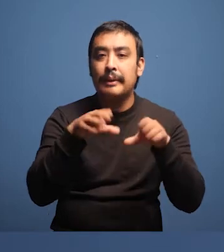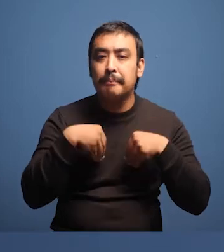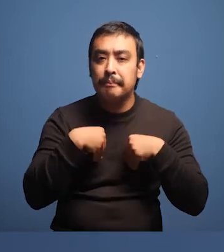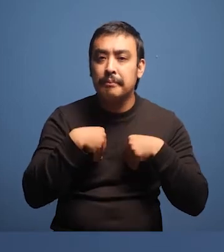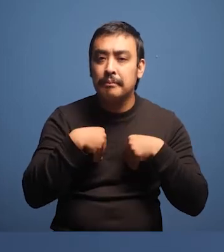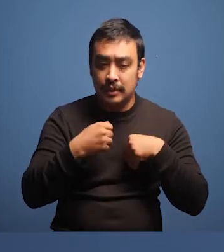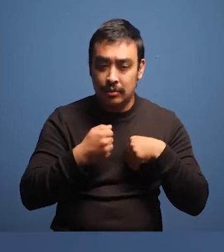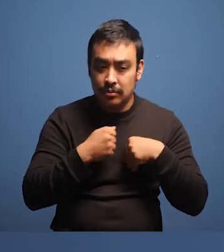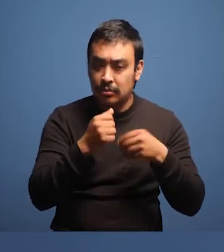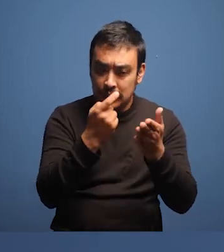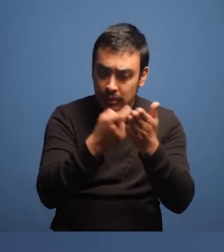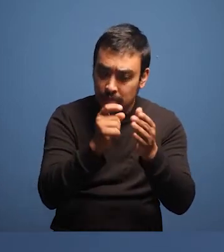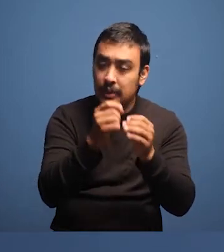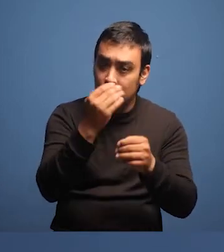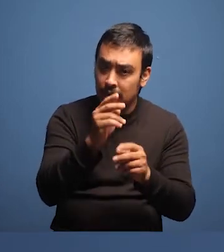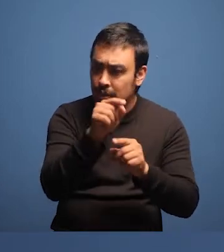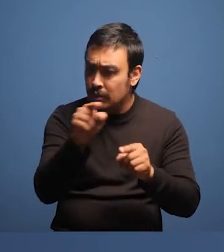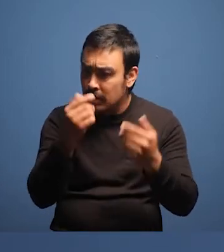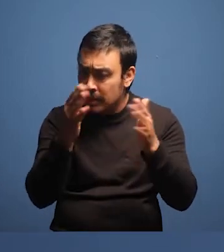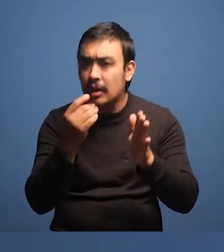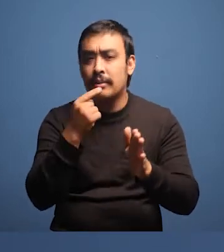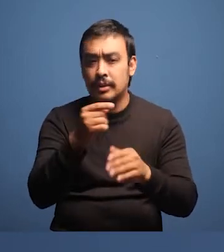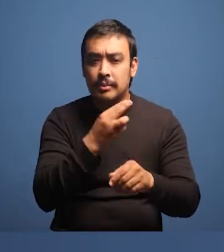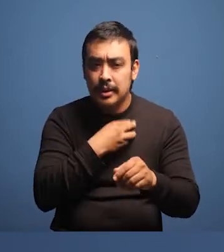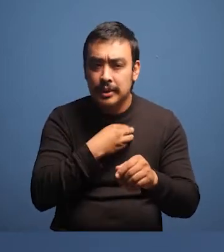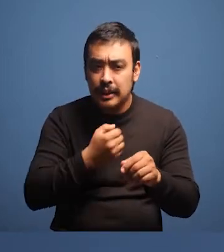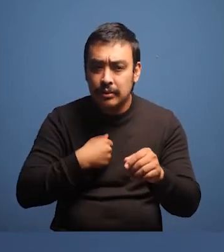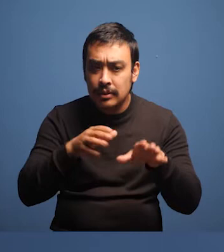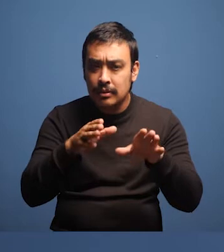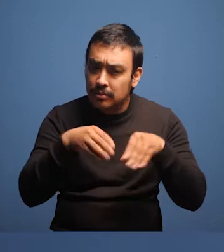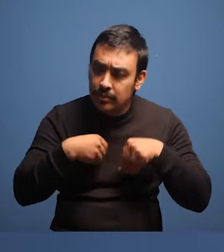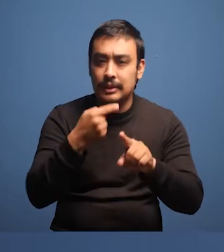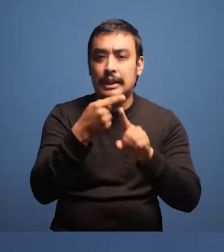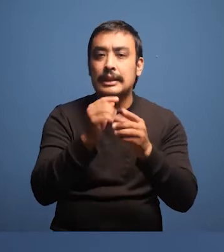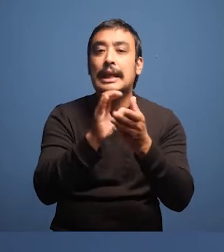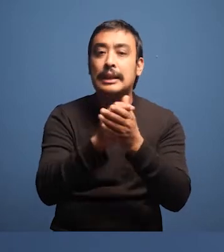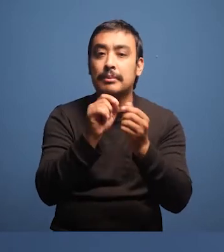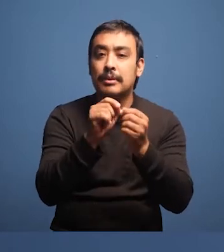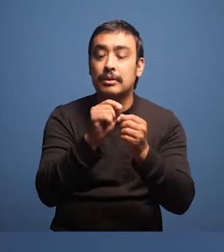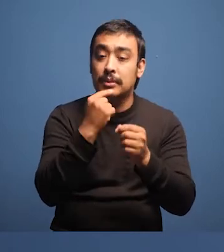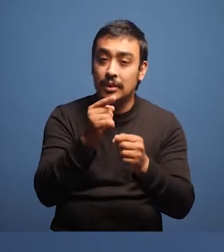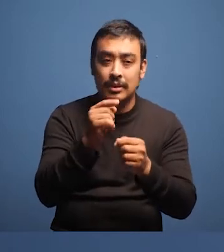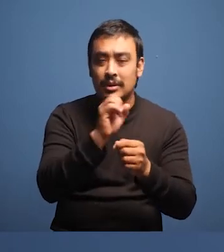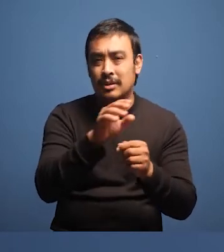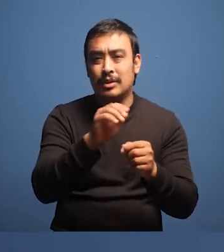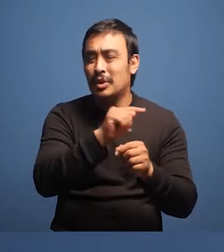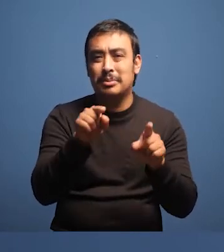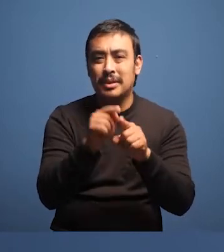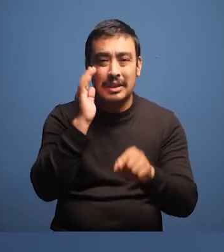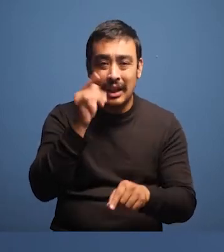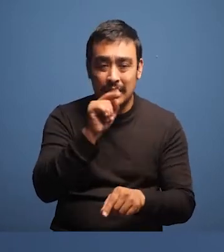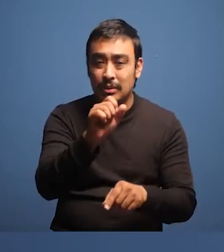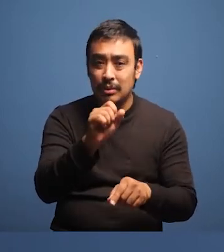आफैले क्राइटेरिया क्रिएट गरेको हुन्छ। यो भयो भने चाहिँ म यो मान्छेलाई चाहिँ आफ्नो फ्रेन्ड्स बनाउँछु भनेर होइन। त्यति गर्दा गर्दै पनि वी नेभर नो कि हामीले उहाँको